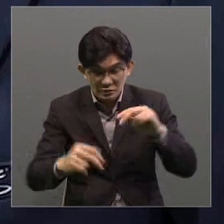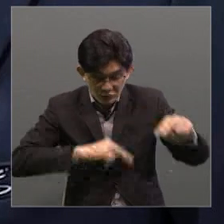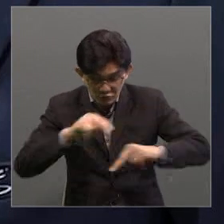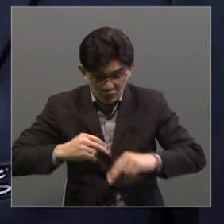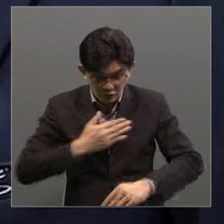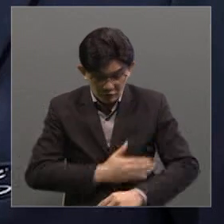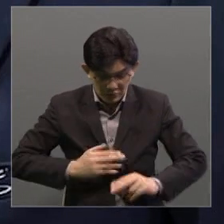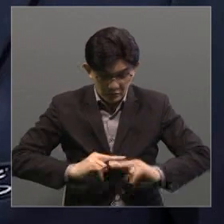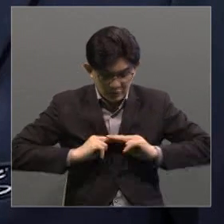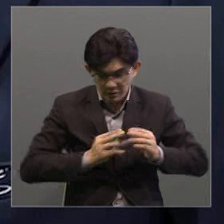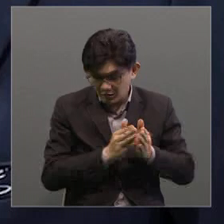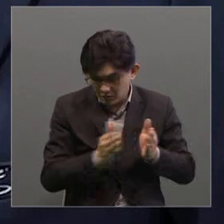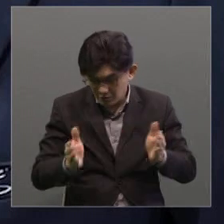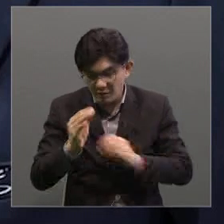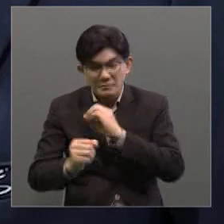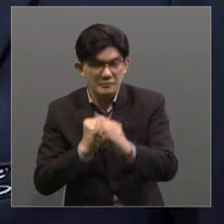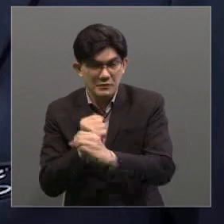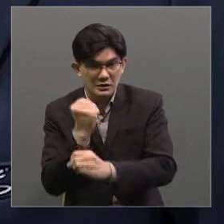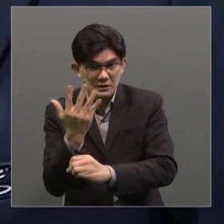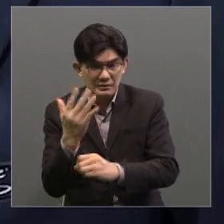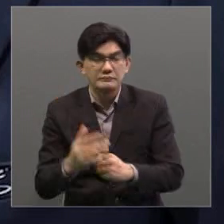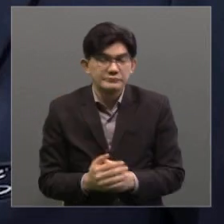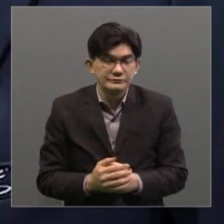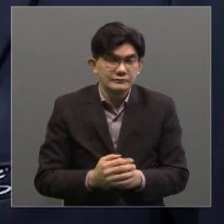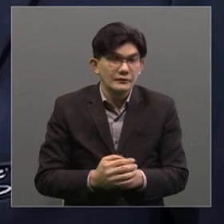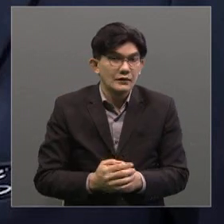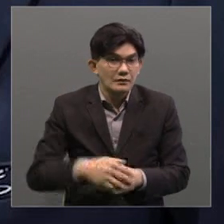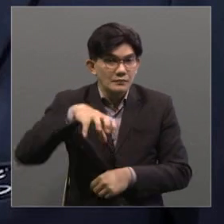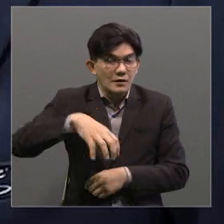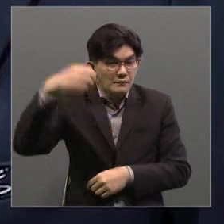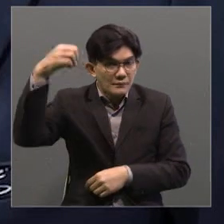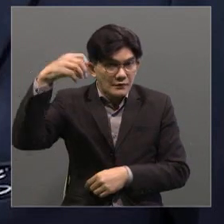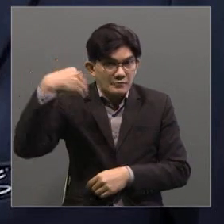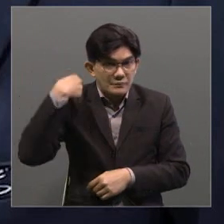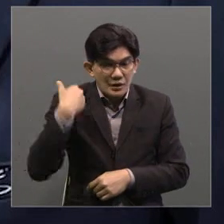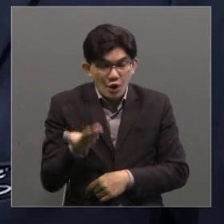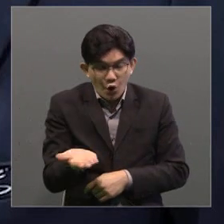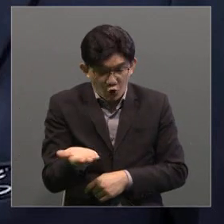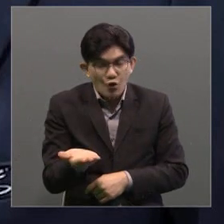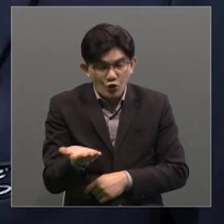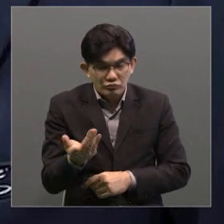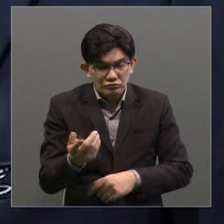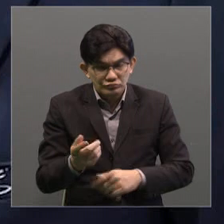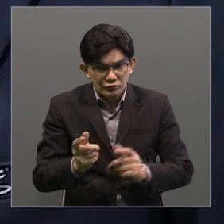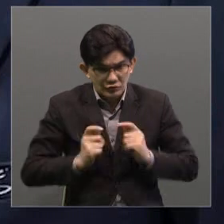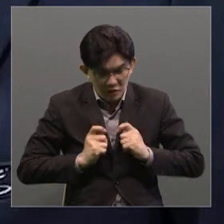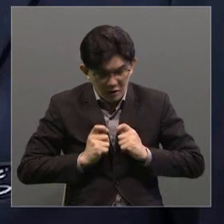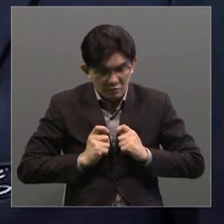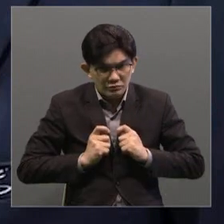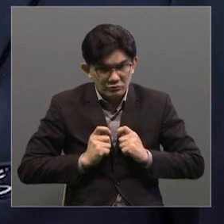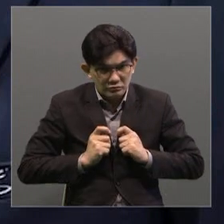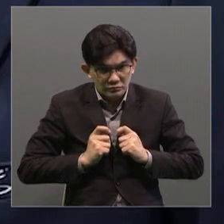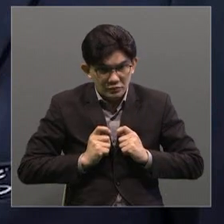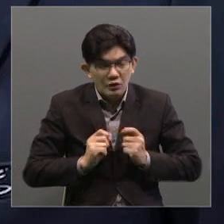ต้องตรวจสุขภาพไปอีกอย่างน้อย 5ปีสำหรับโรงไฟฟ้านี้ถึงแม้ว่ามีการขออนุญาตจากสำนักงาน